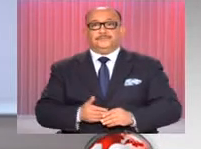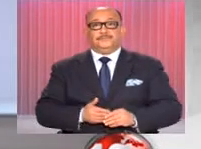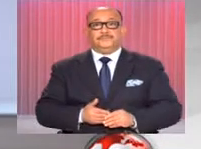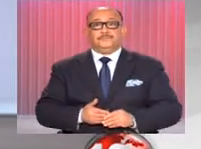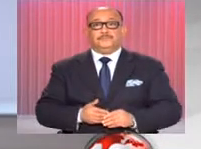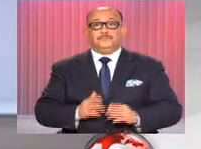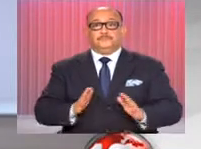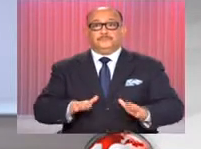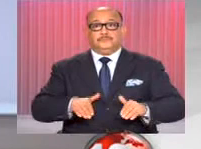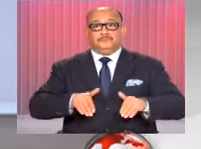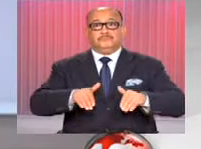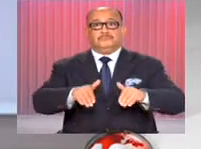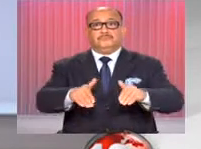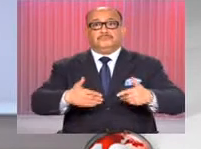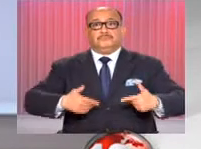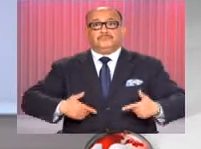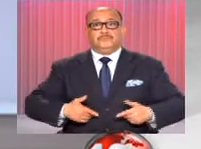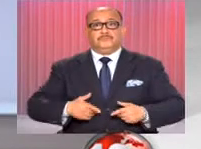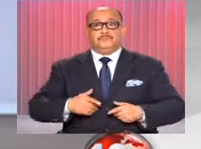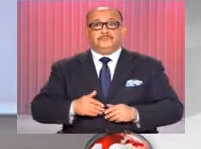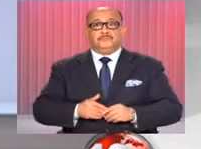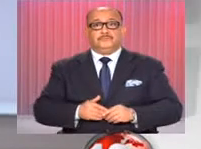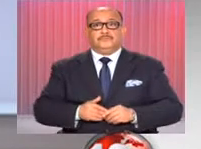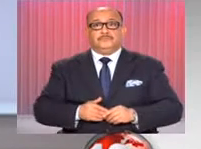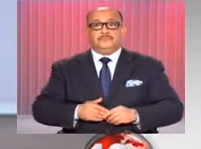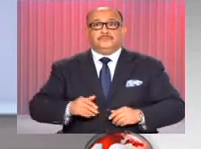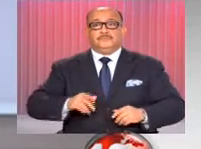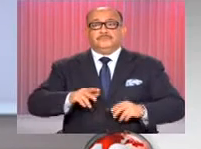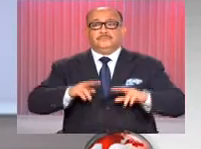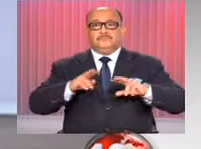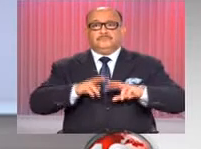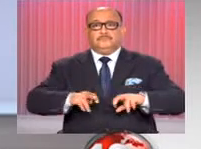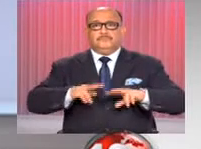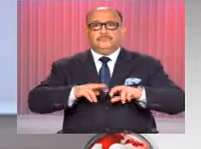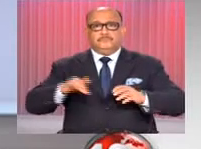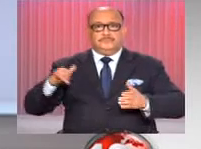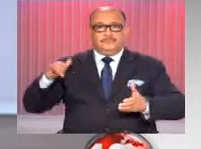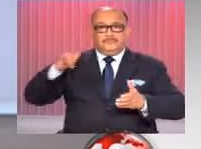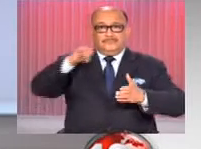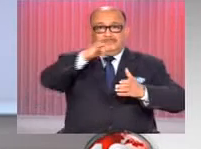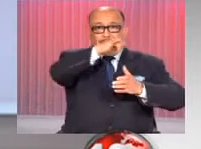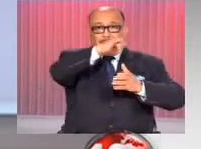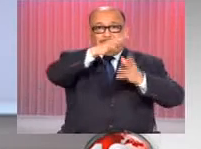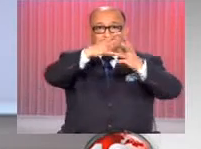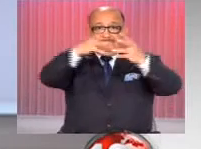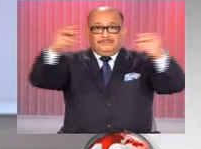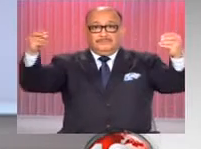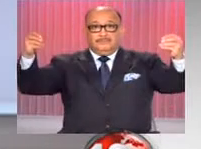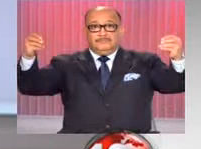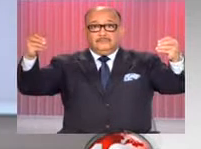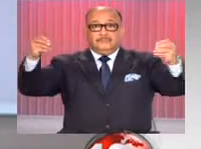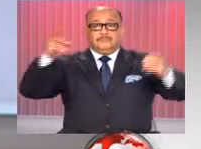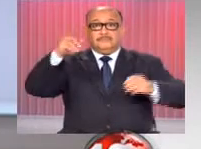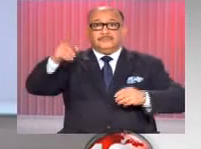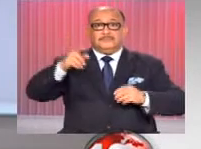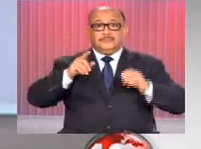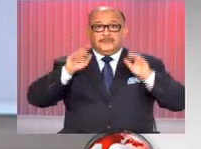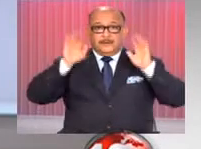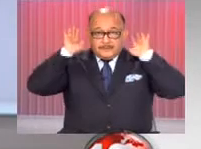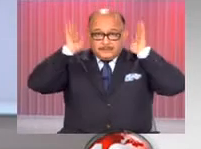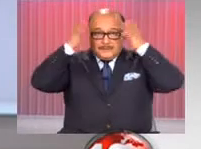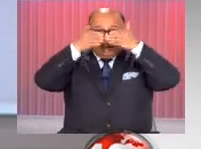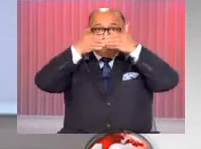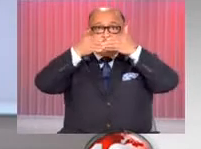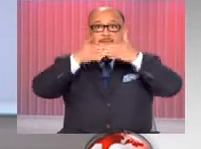تتواصل عمليات البحث عن الطائرة الماليزية التي فقدت بالأمس، وقد رجحت السلطات الماليزية اليوم إمكانية